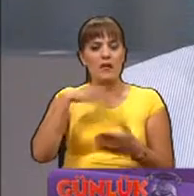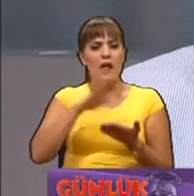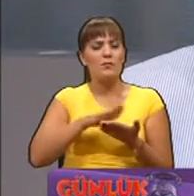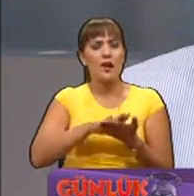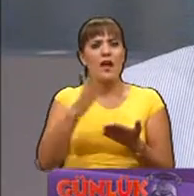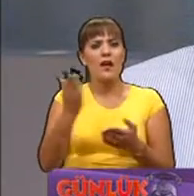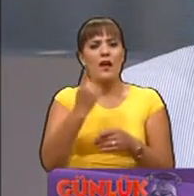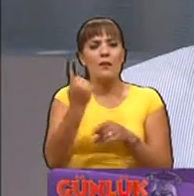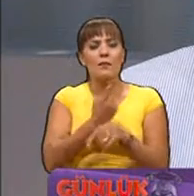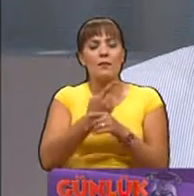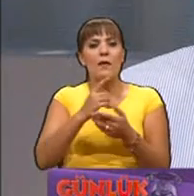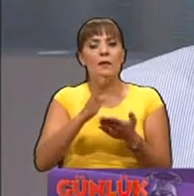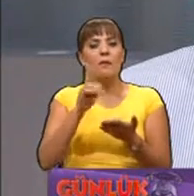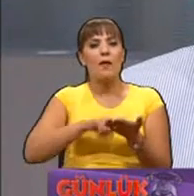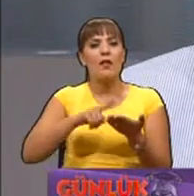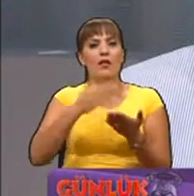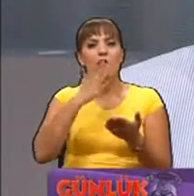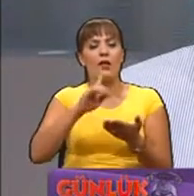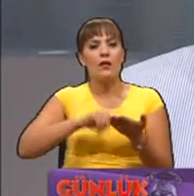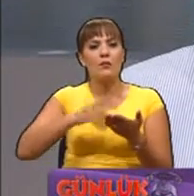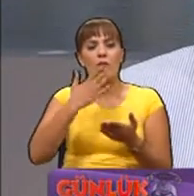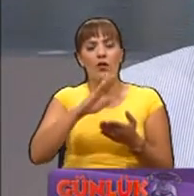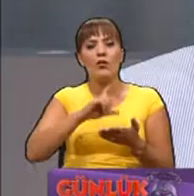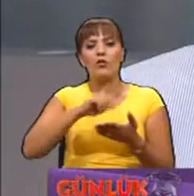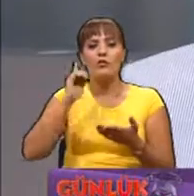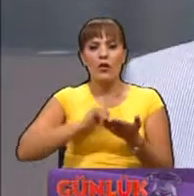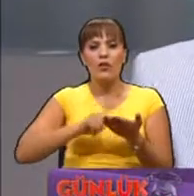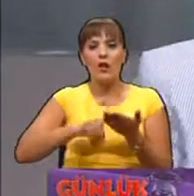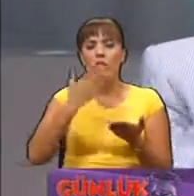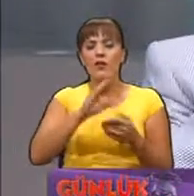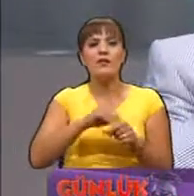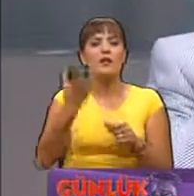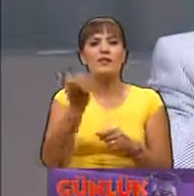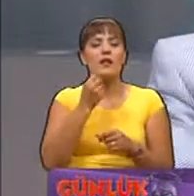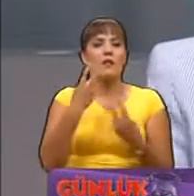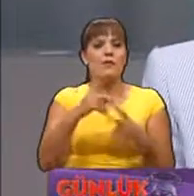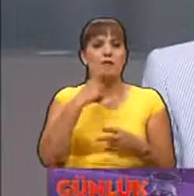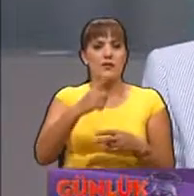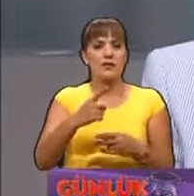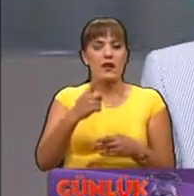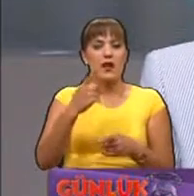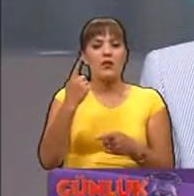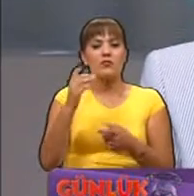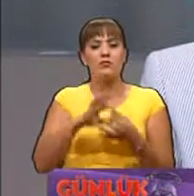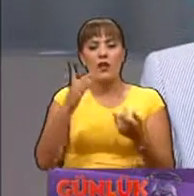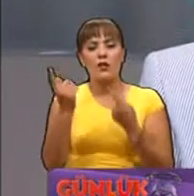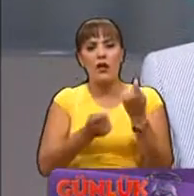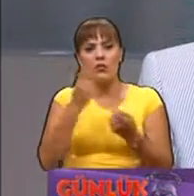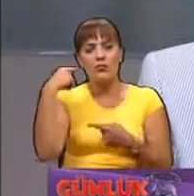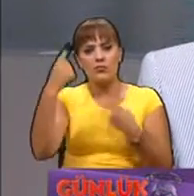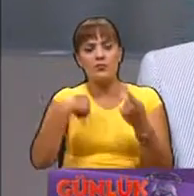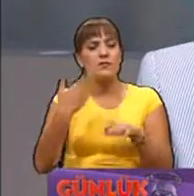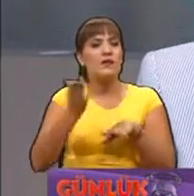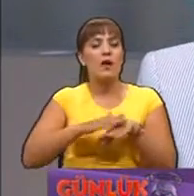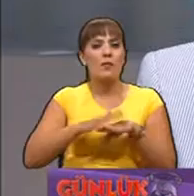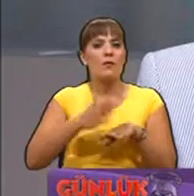elimizde herhangi bir, elinizde bir belge yok, tapu yok, noter senedi yok, nasıl alabiliriz diye çareler düşünüyorlar. Biz ne